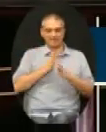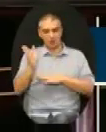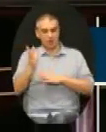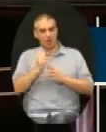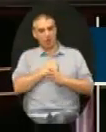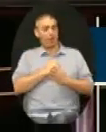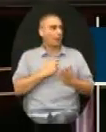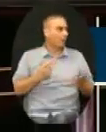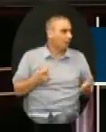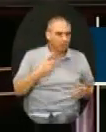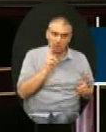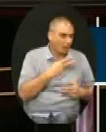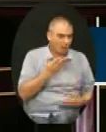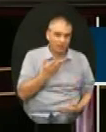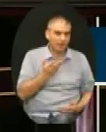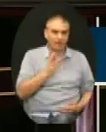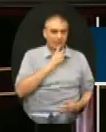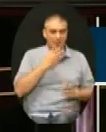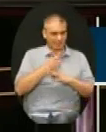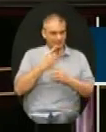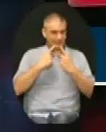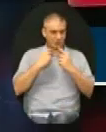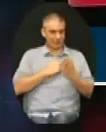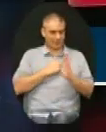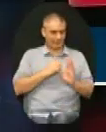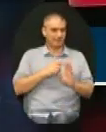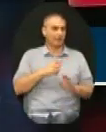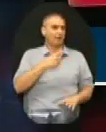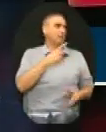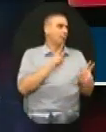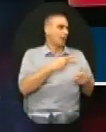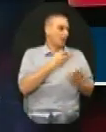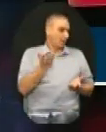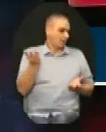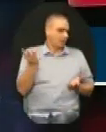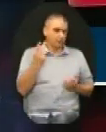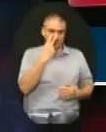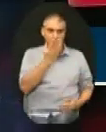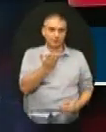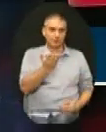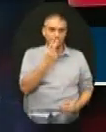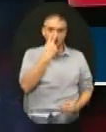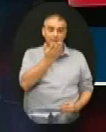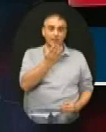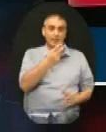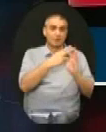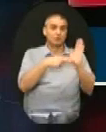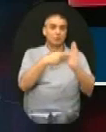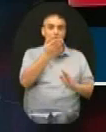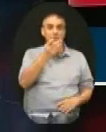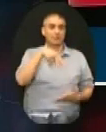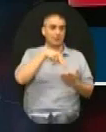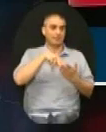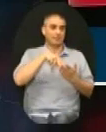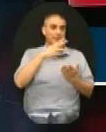לפעמים את ההלכה. בואו ניכנס לדיון הלכתי, ניכנס אבל לכן לדיון פוליטי. תראה טוב, תראה את התמונה הזאת, ראשי